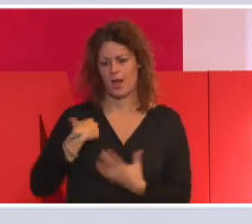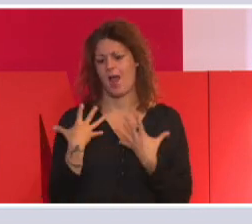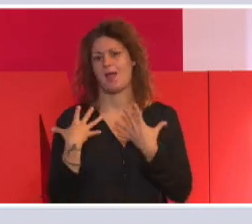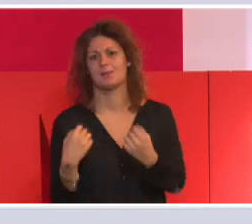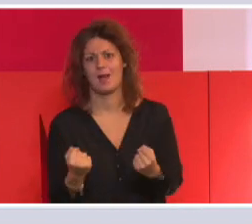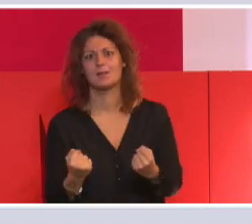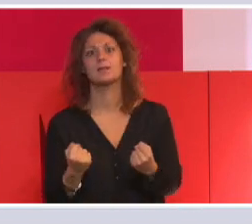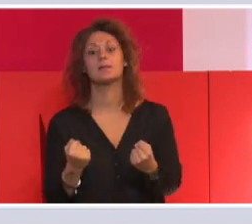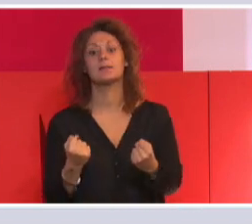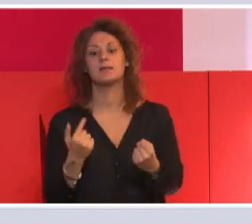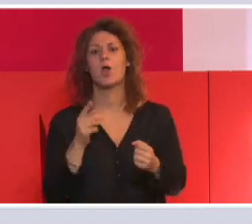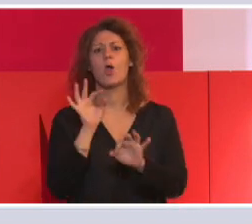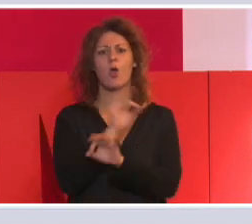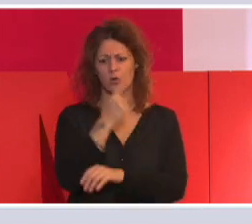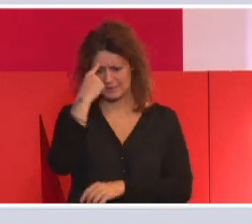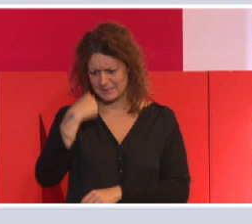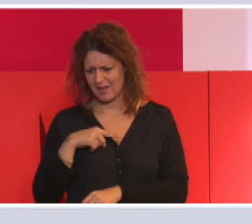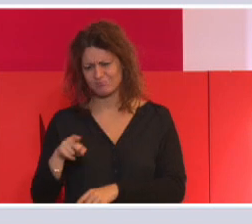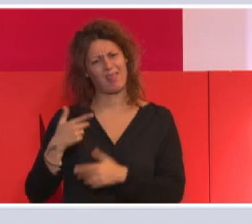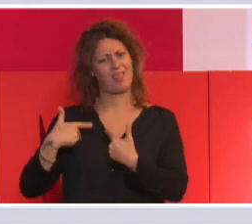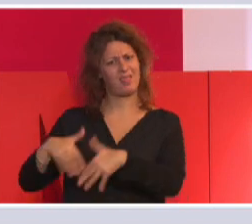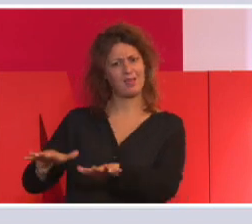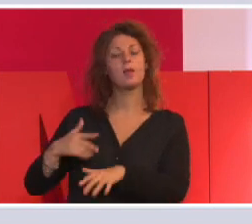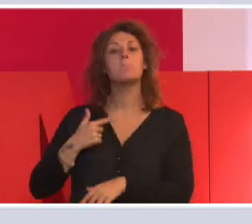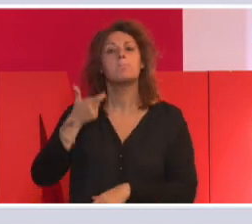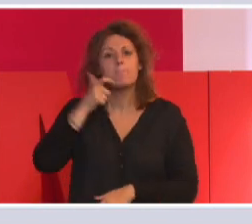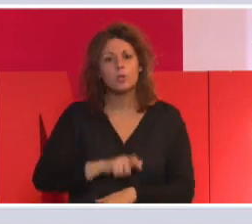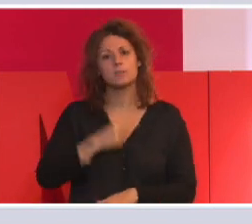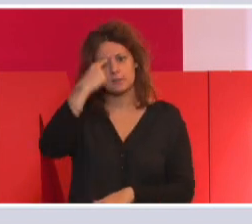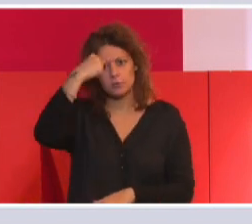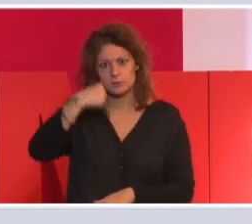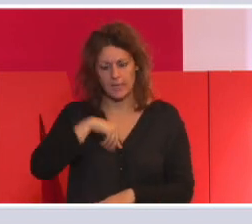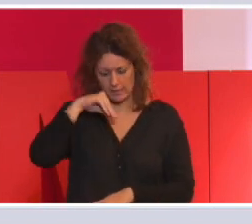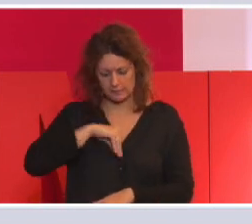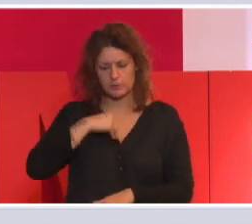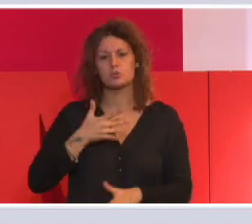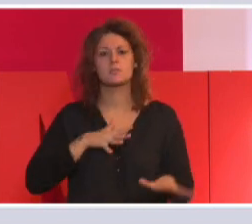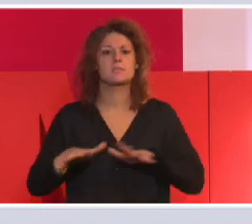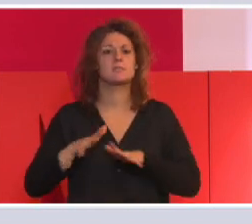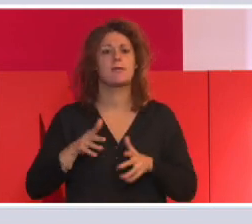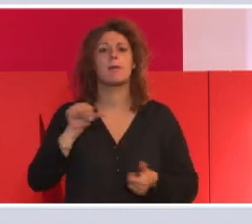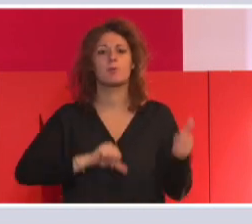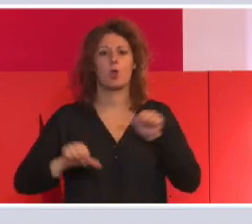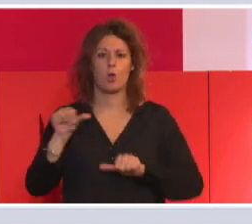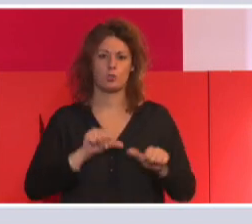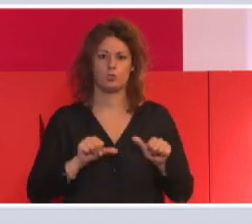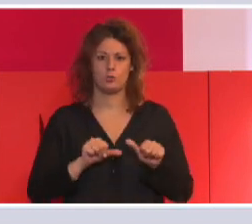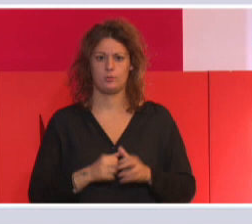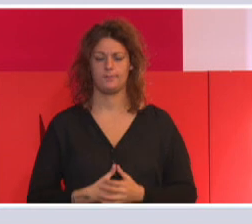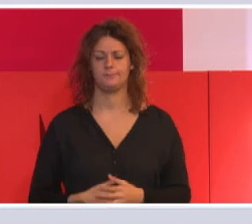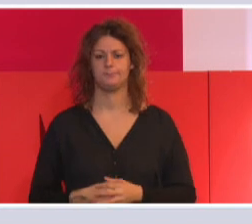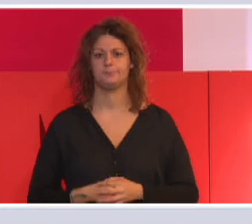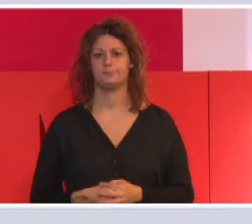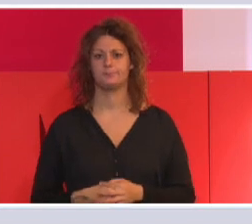repelle e sappiamo perché sono evolutivamente vantaggiosi ora il problema è che un